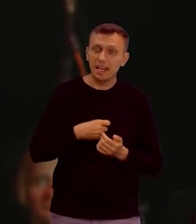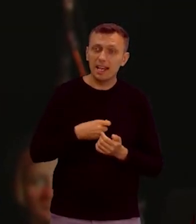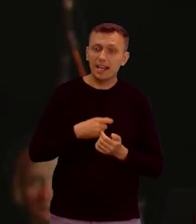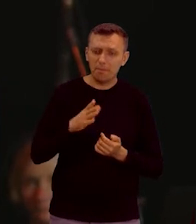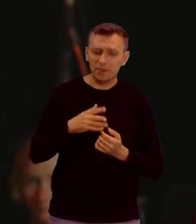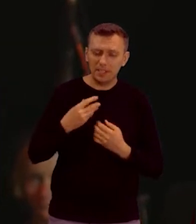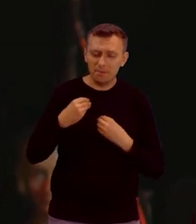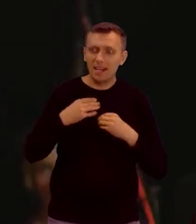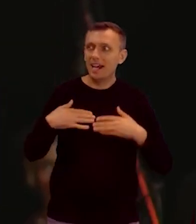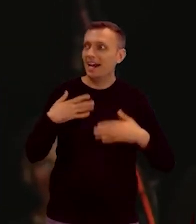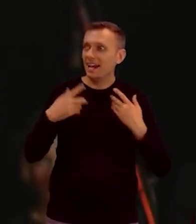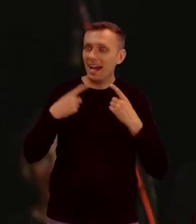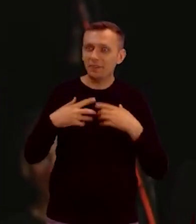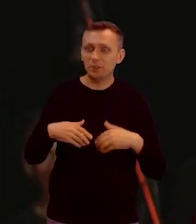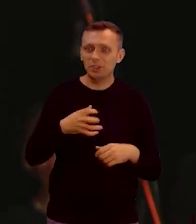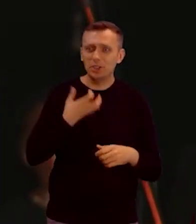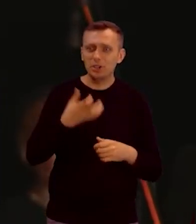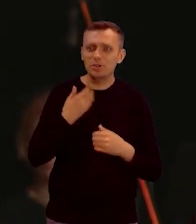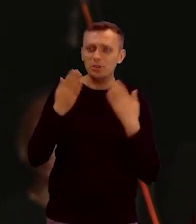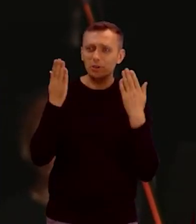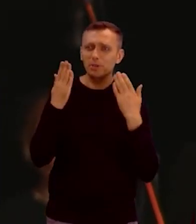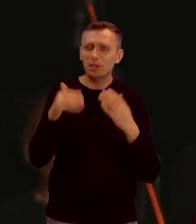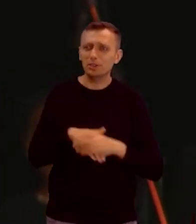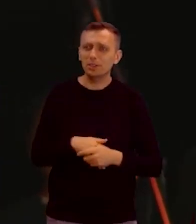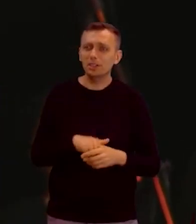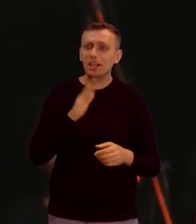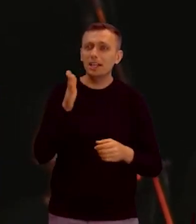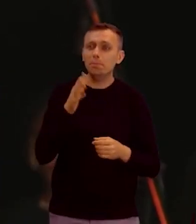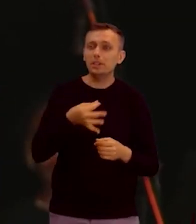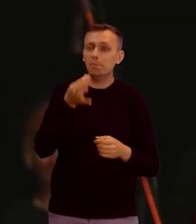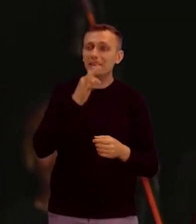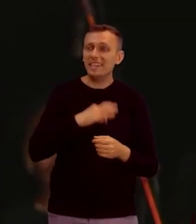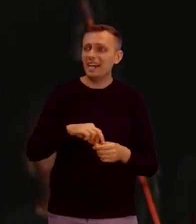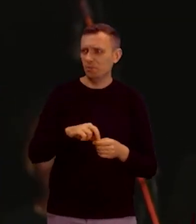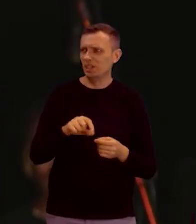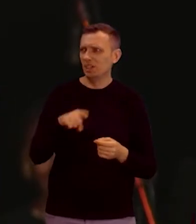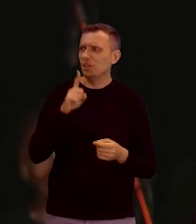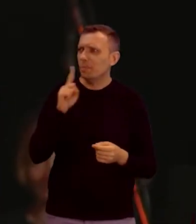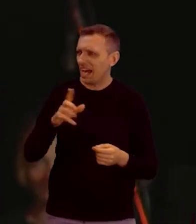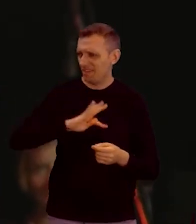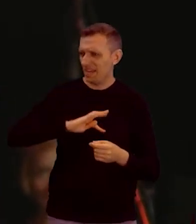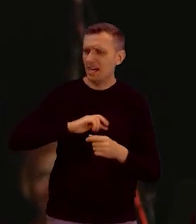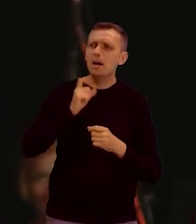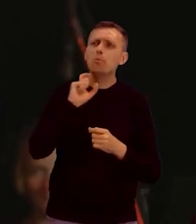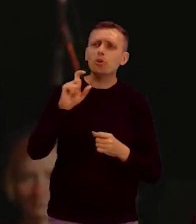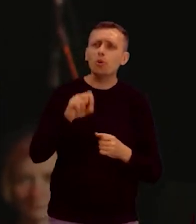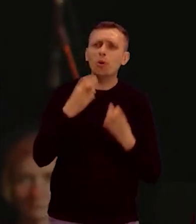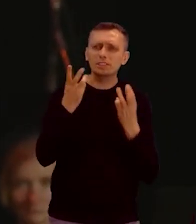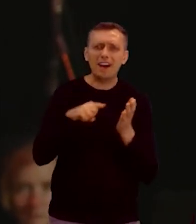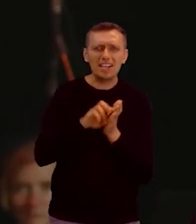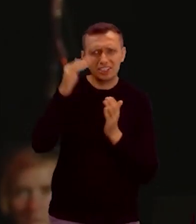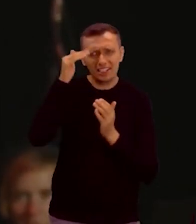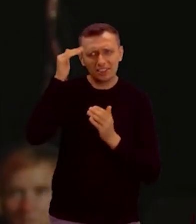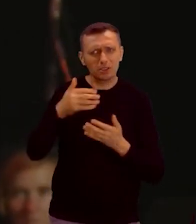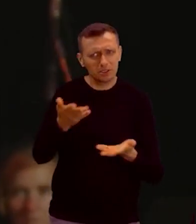Jeszcze pytają na koniec, ale naprawdę serio? Mój głos jest ważny dla dorosłego świata? Serio. Jeśli nie jest, to